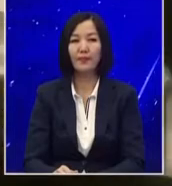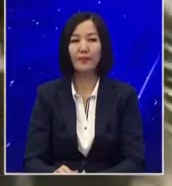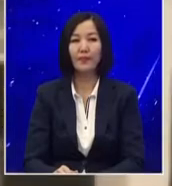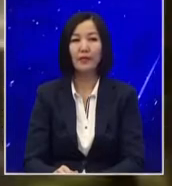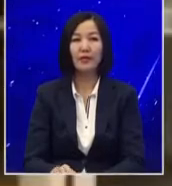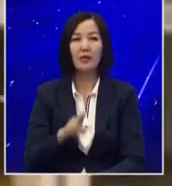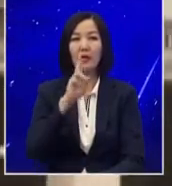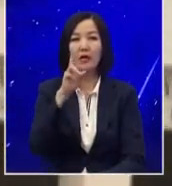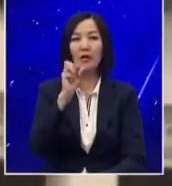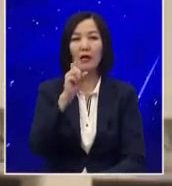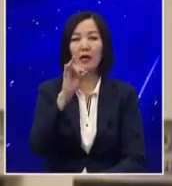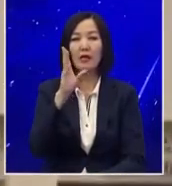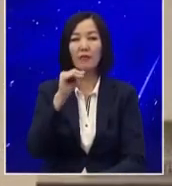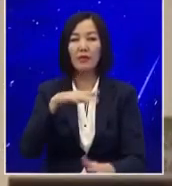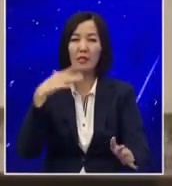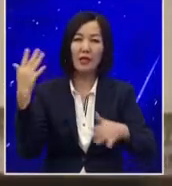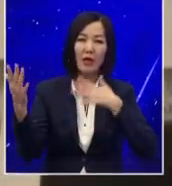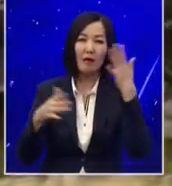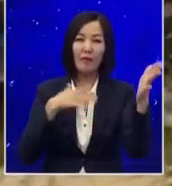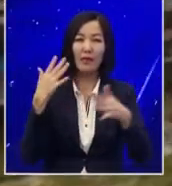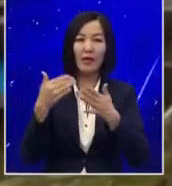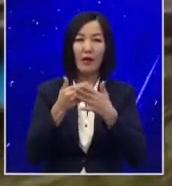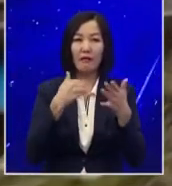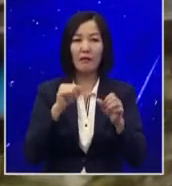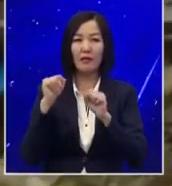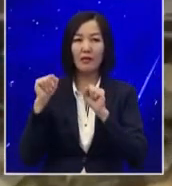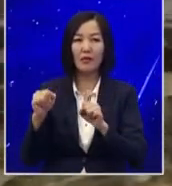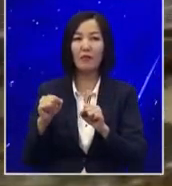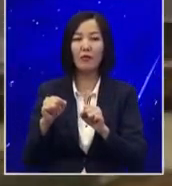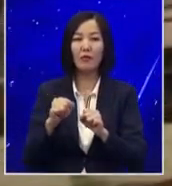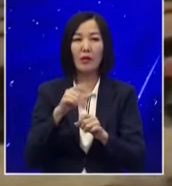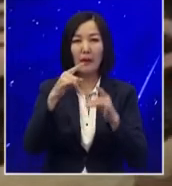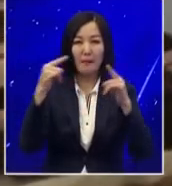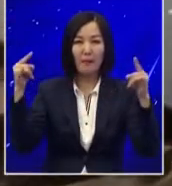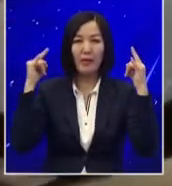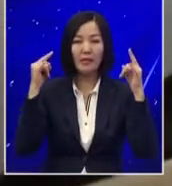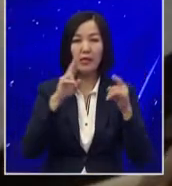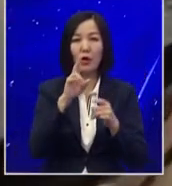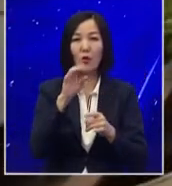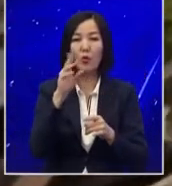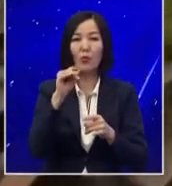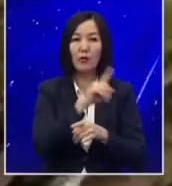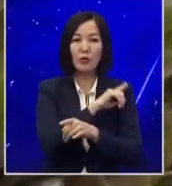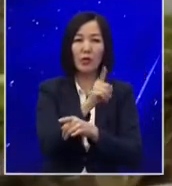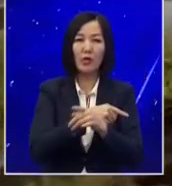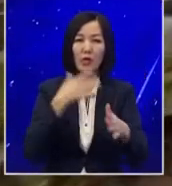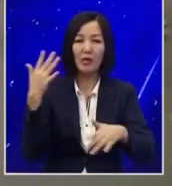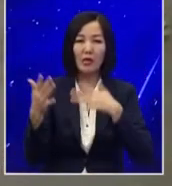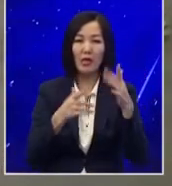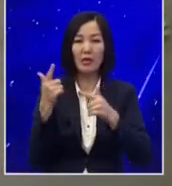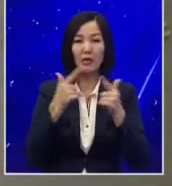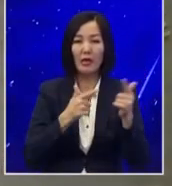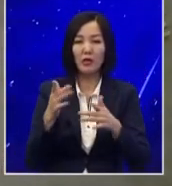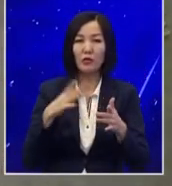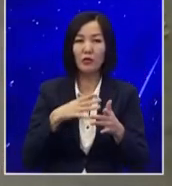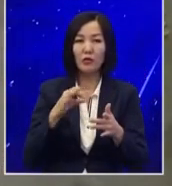Кариб теңізі елдері дауылға алдын-ала қамдануда. Табиғаттың тосын мінезінен Мексика мен Куба дельта бұрқасын боранына дайындық үстінде.